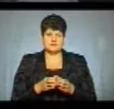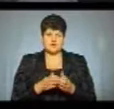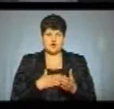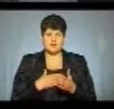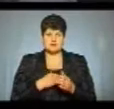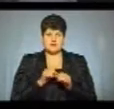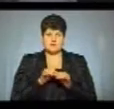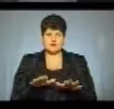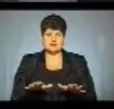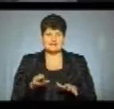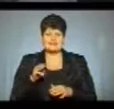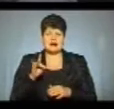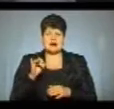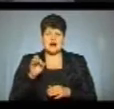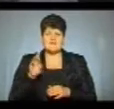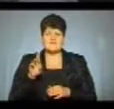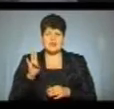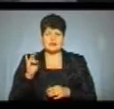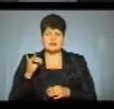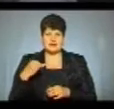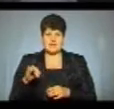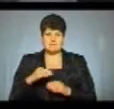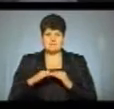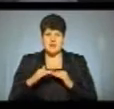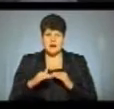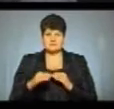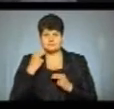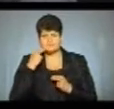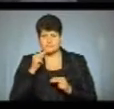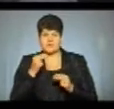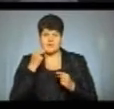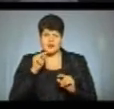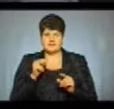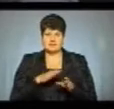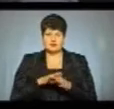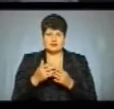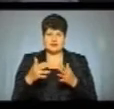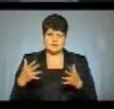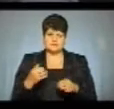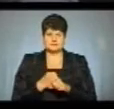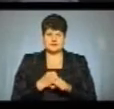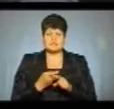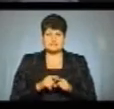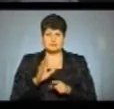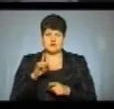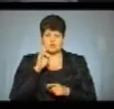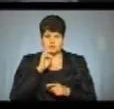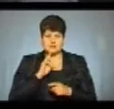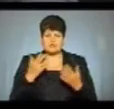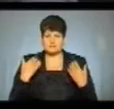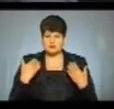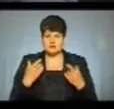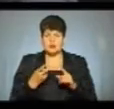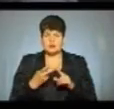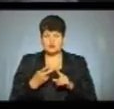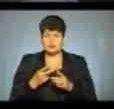громадський простір «Трав'яний пляж» – один з оптимальних і кращих. Він виконує кілька функцій. По-перше, це буде зручна інфраструктура для відпочинку, і друге,